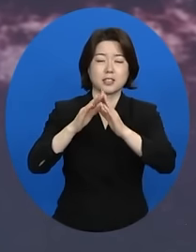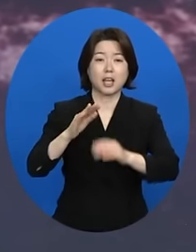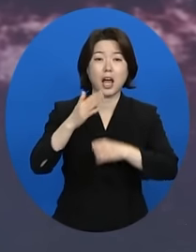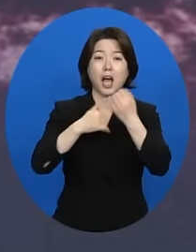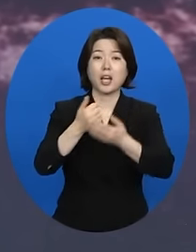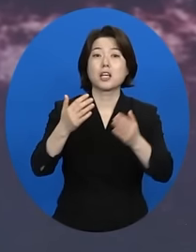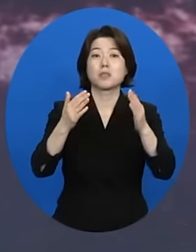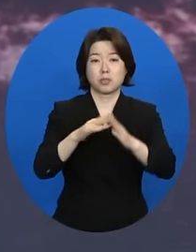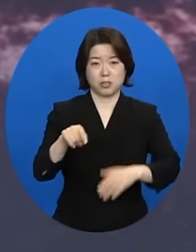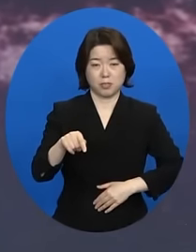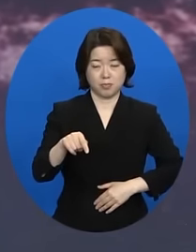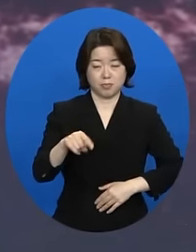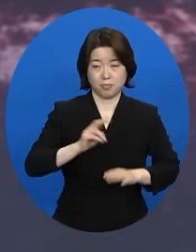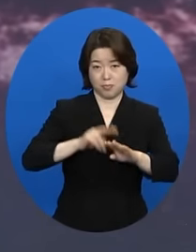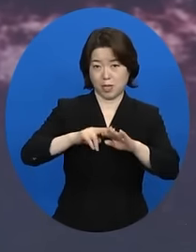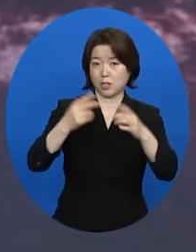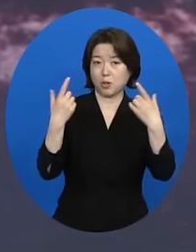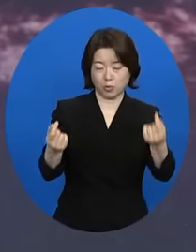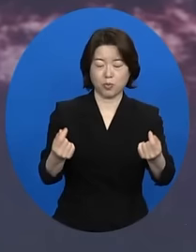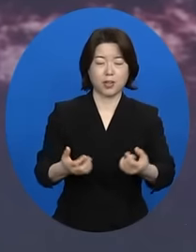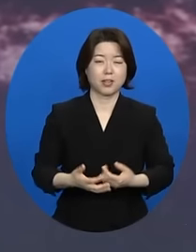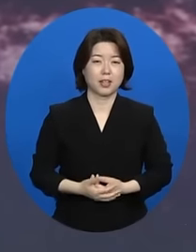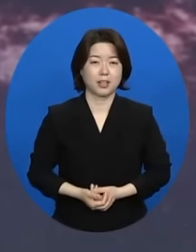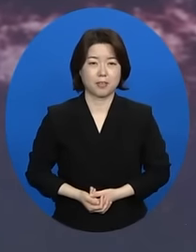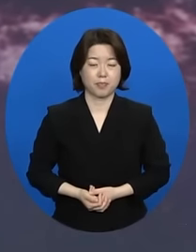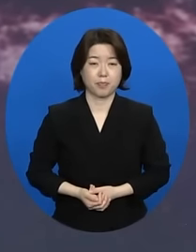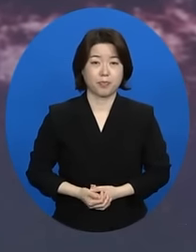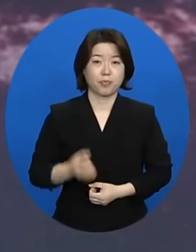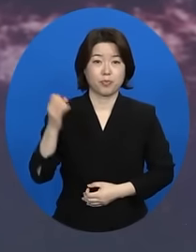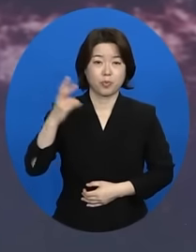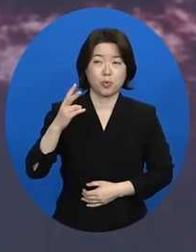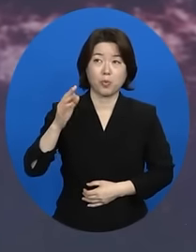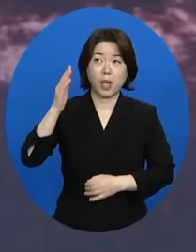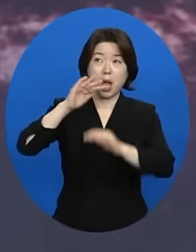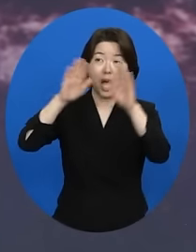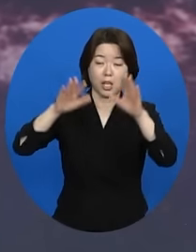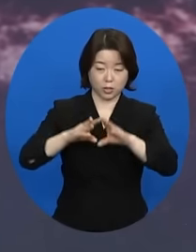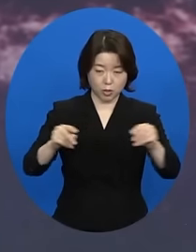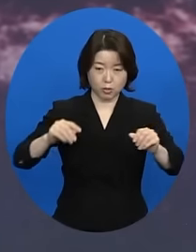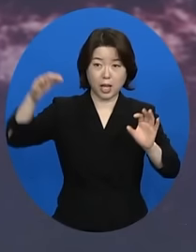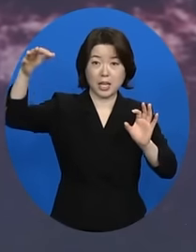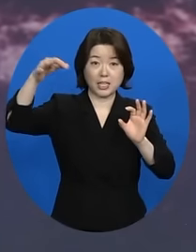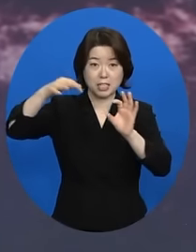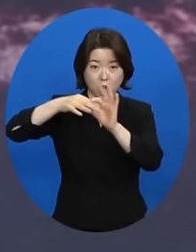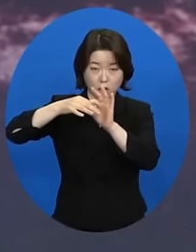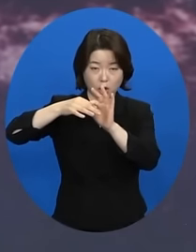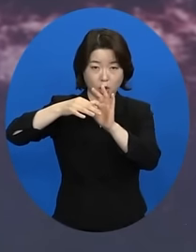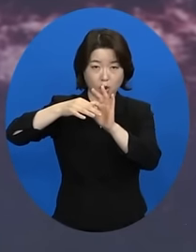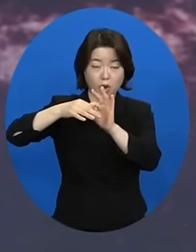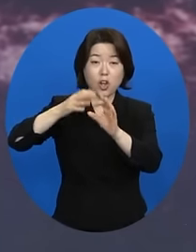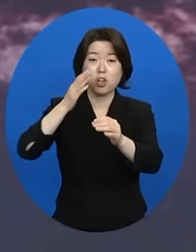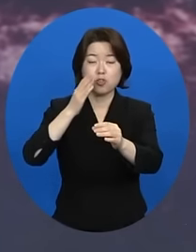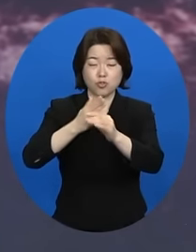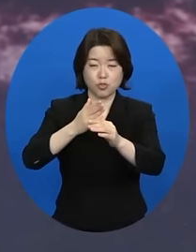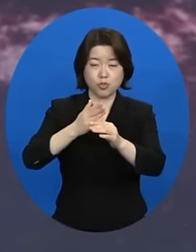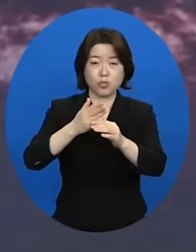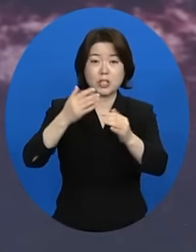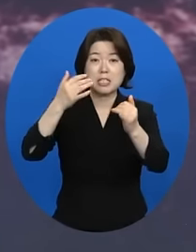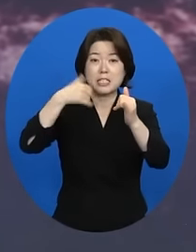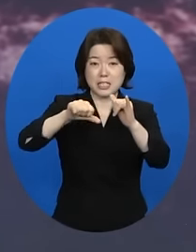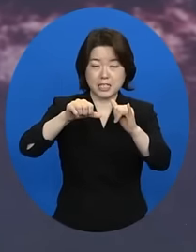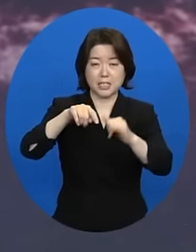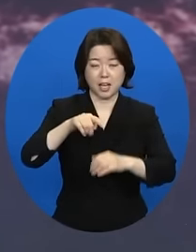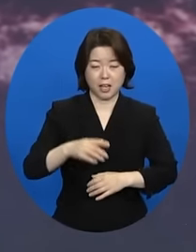집이래요. 그러니까 베델이죠. 그리고 하늘과 땅 연결시키는 그 인자,